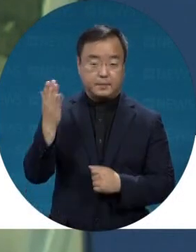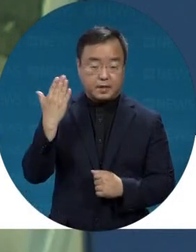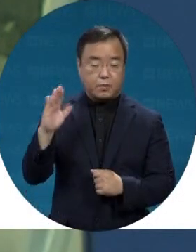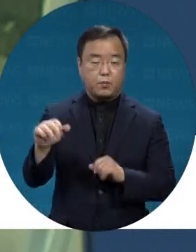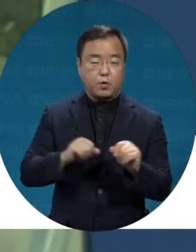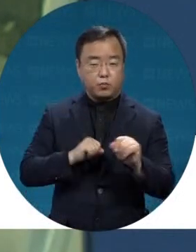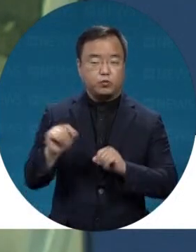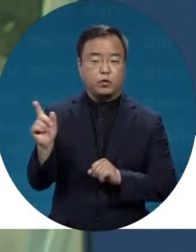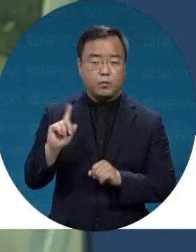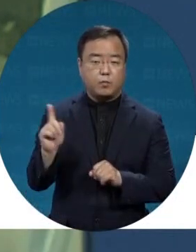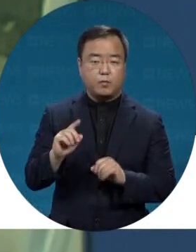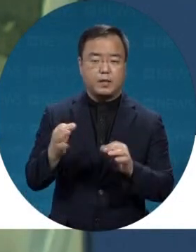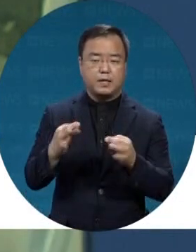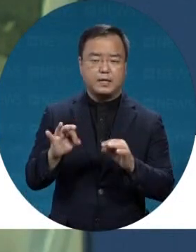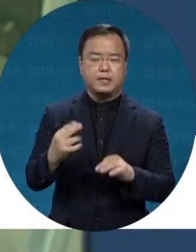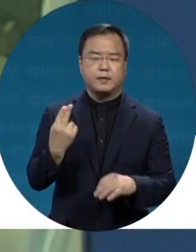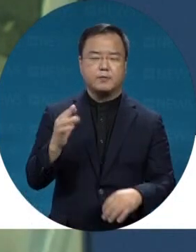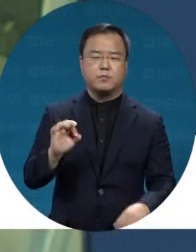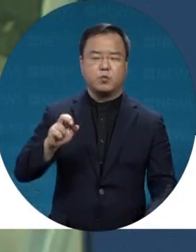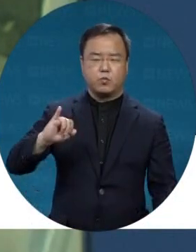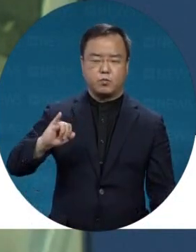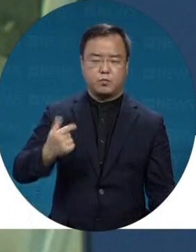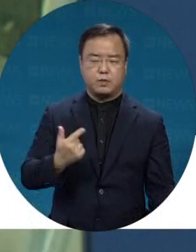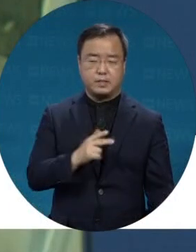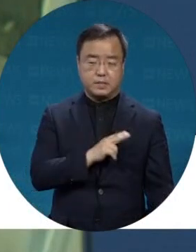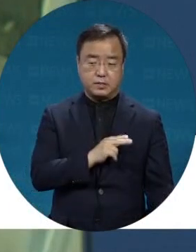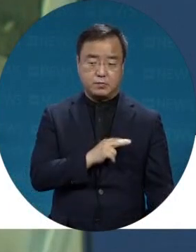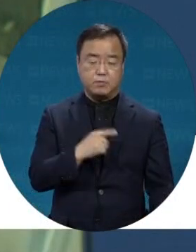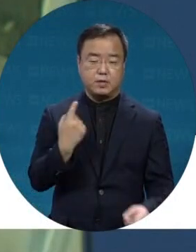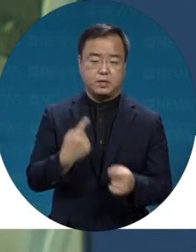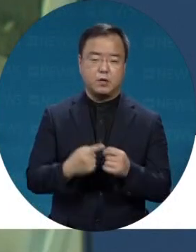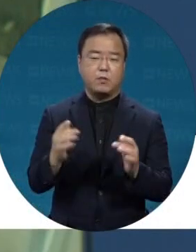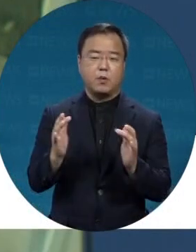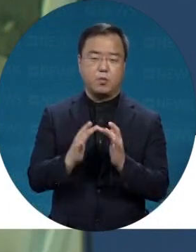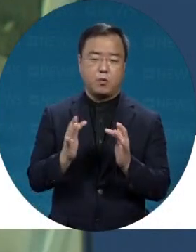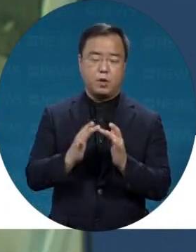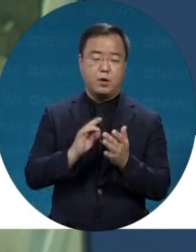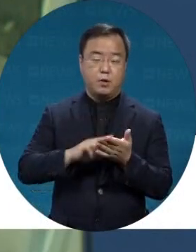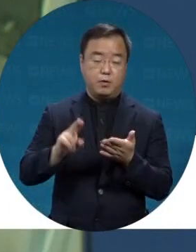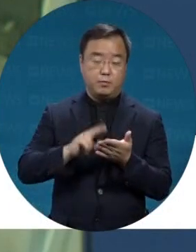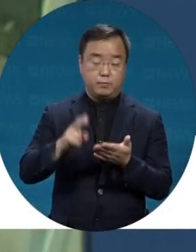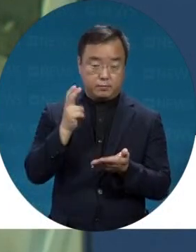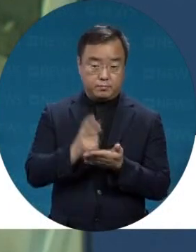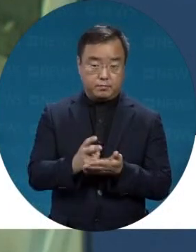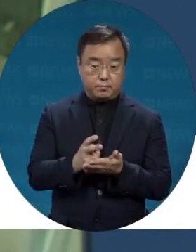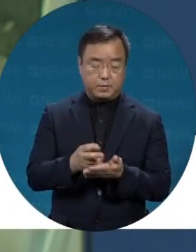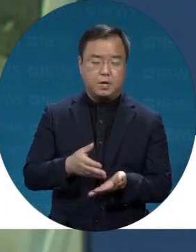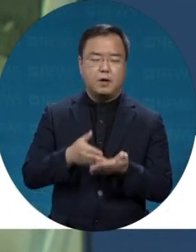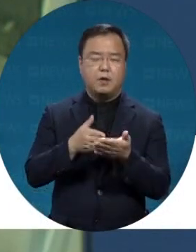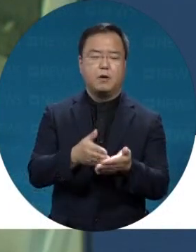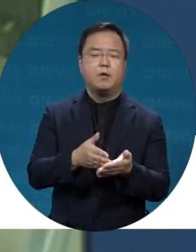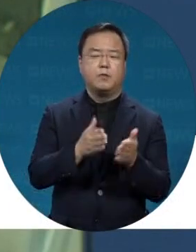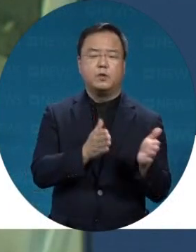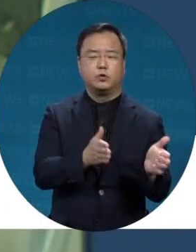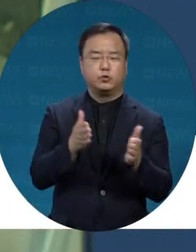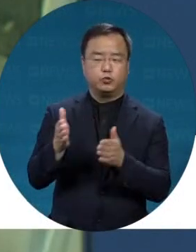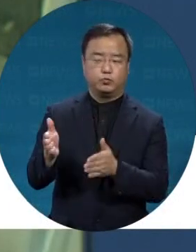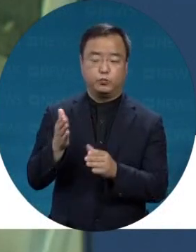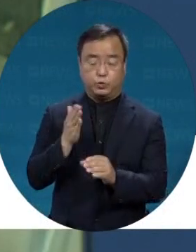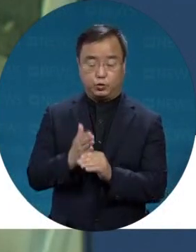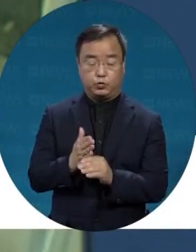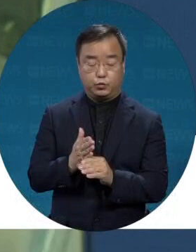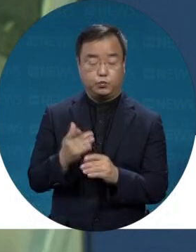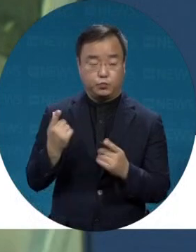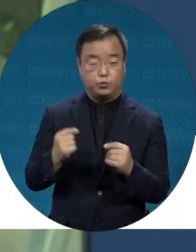움직임이 있냐면요 김용민 의원이 이제 첫 웹툰 법 발이 준비를 지금 하고 있다고 이제 이런 움직임이 조금